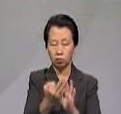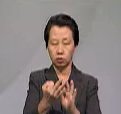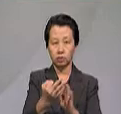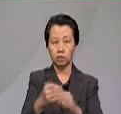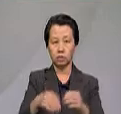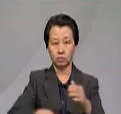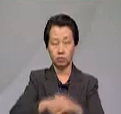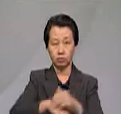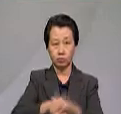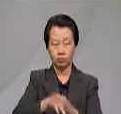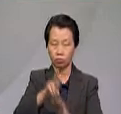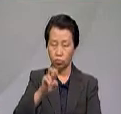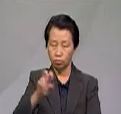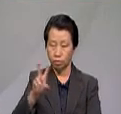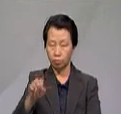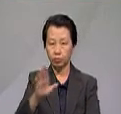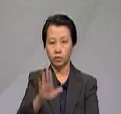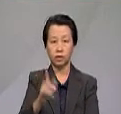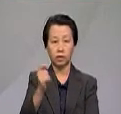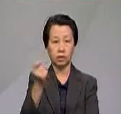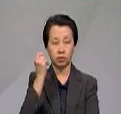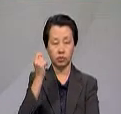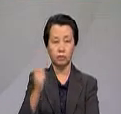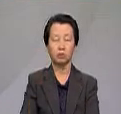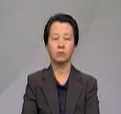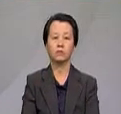musim 2020 petang